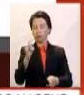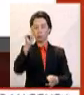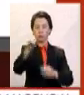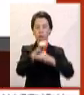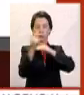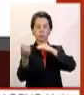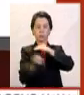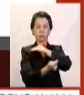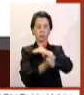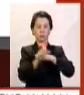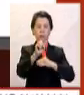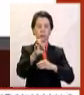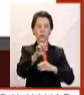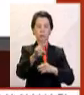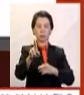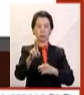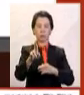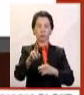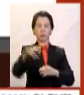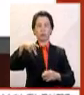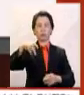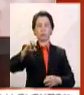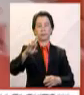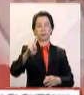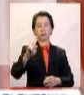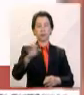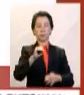Taman Seri Pertama di Sungai Buloh.